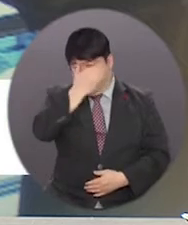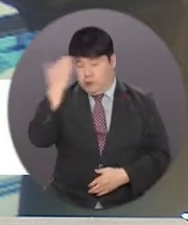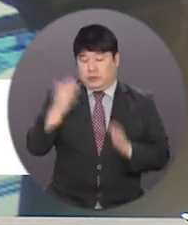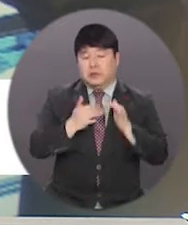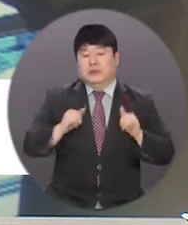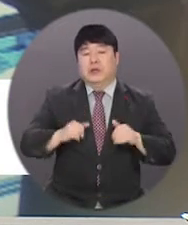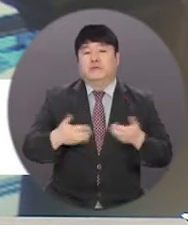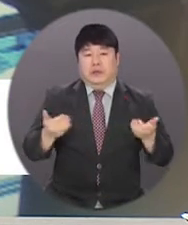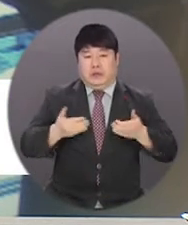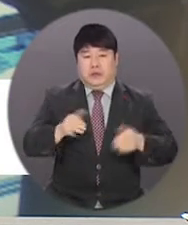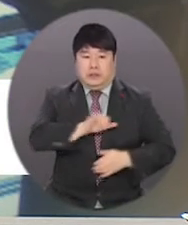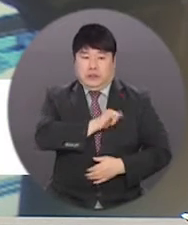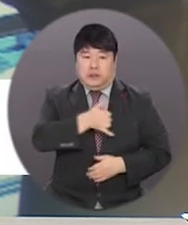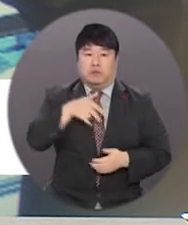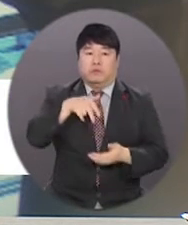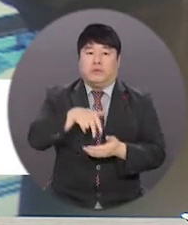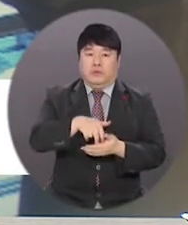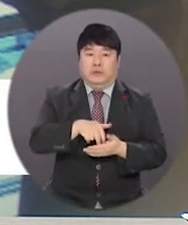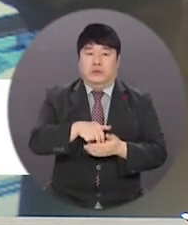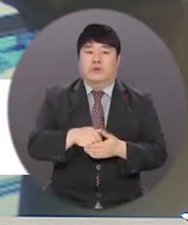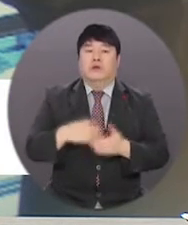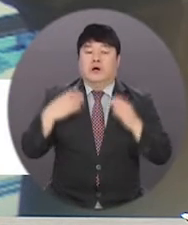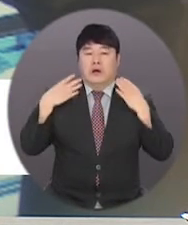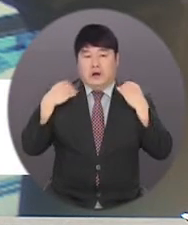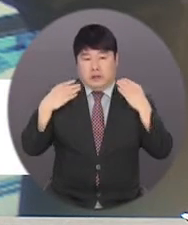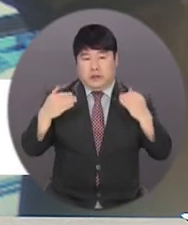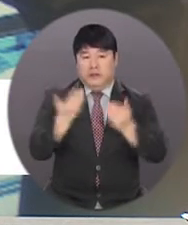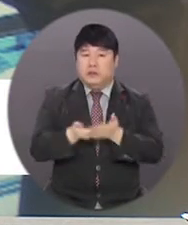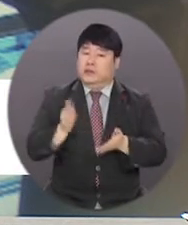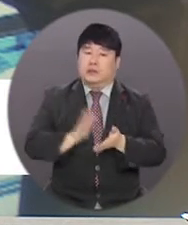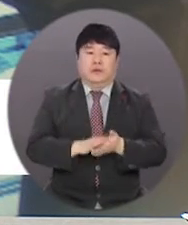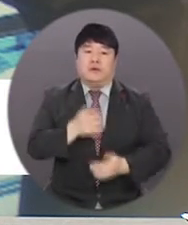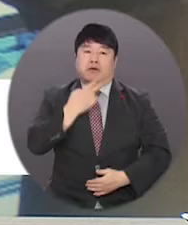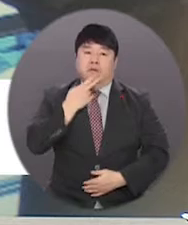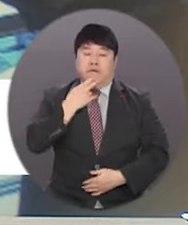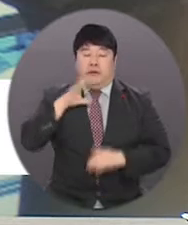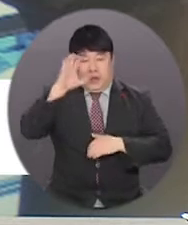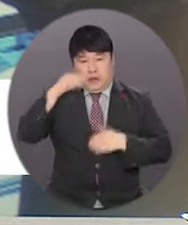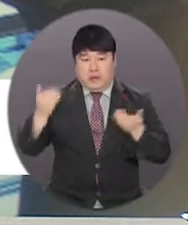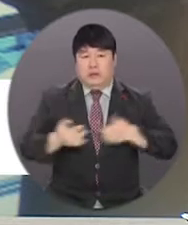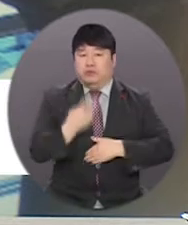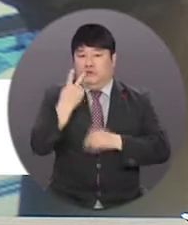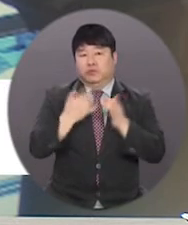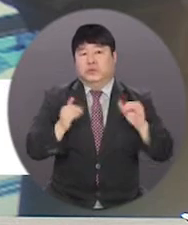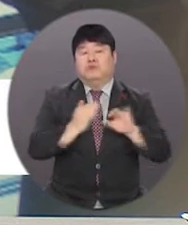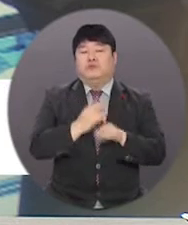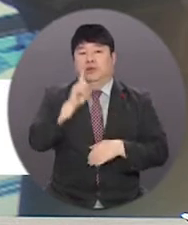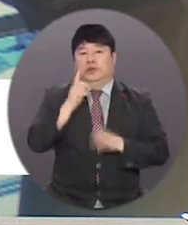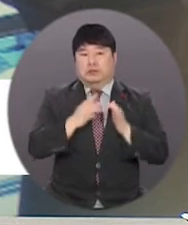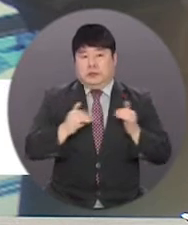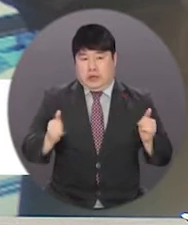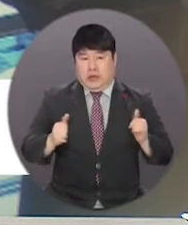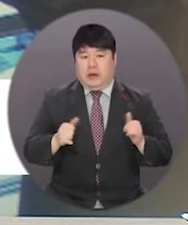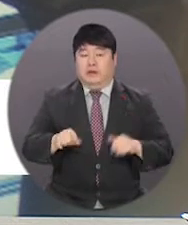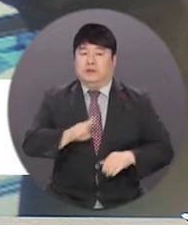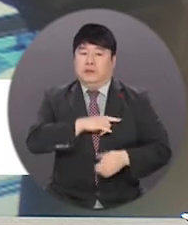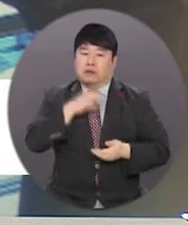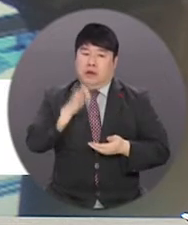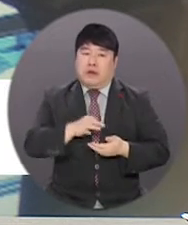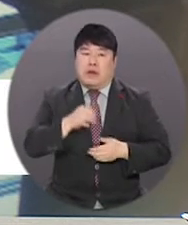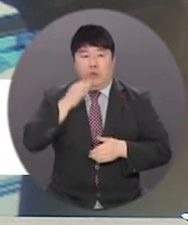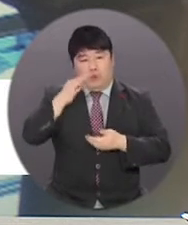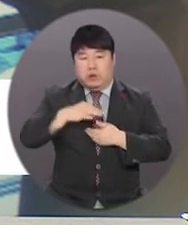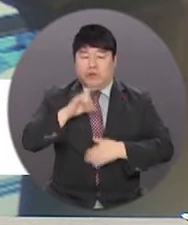청소년들의 노동인권 상황이 여전히 개선되지 않고 있습니다. 아르바이트 학생 2명 가운데 1명이 최저임금도 안 되는 돈을